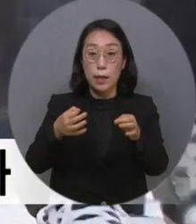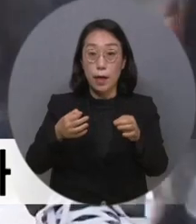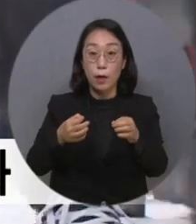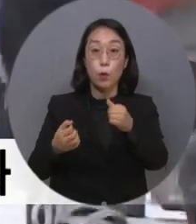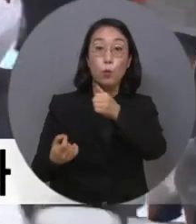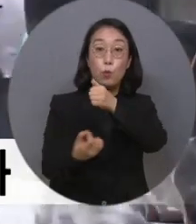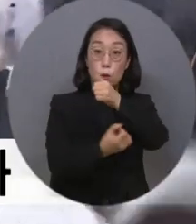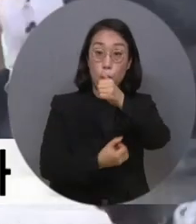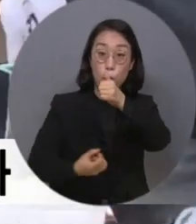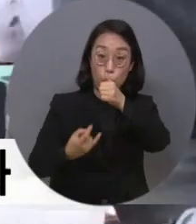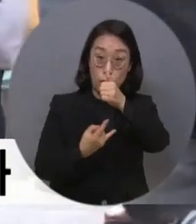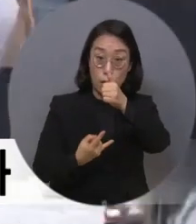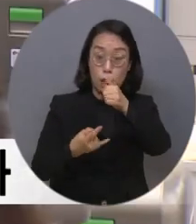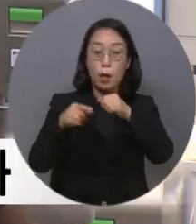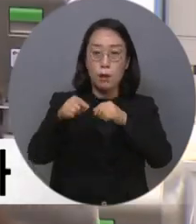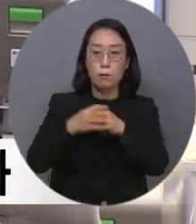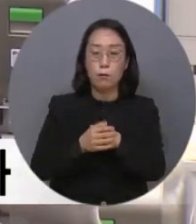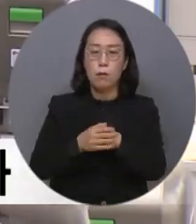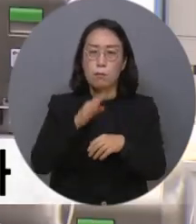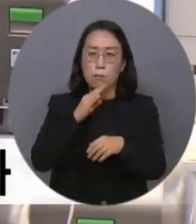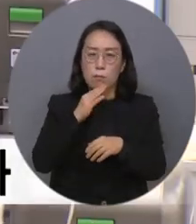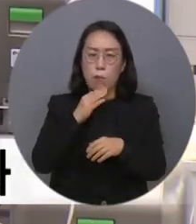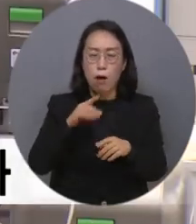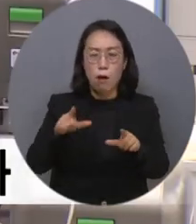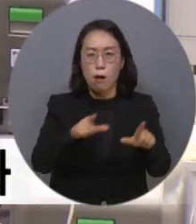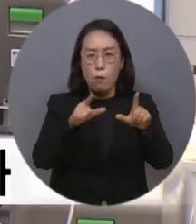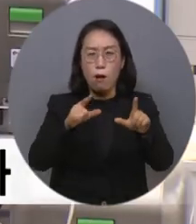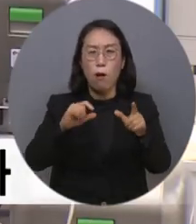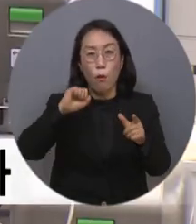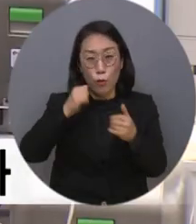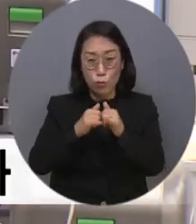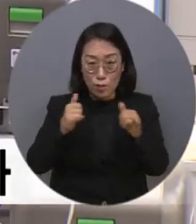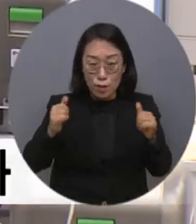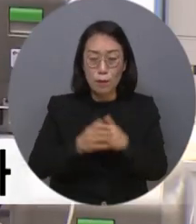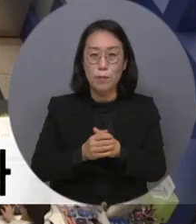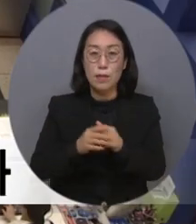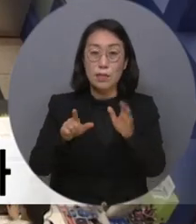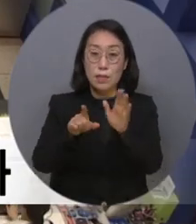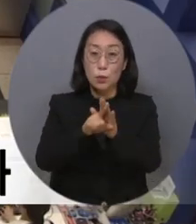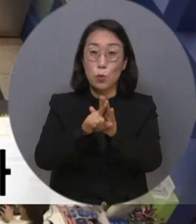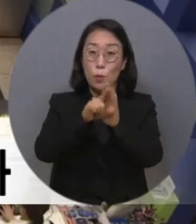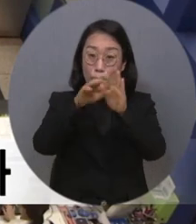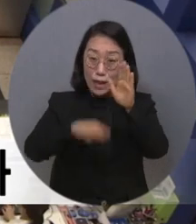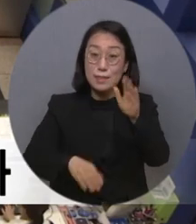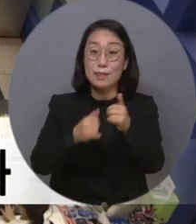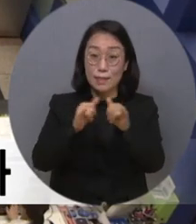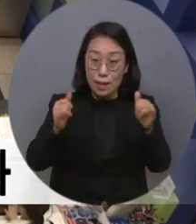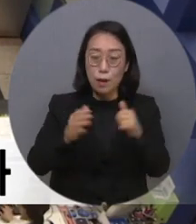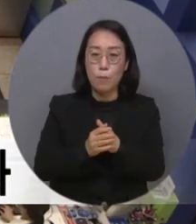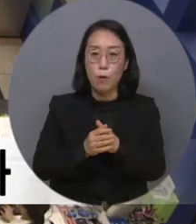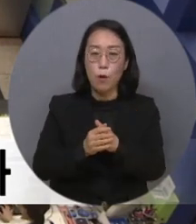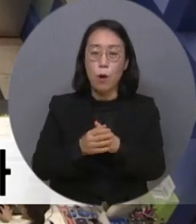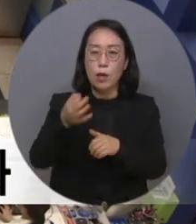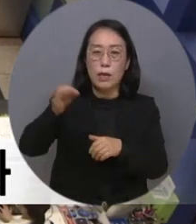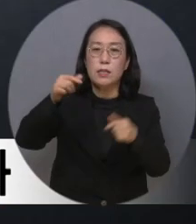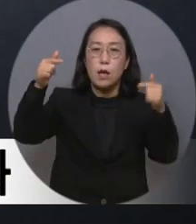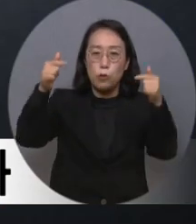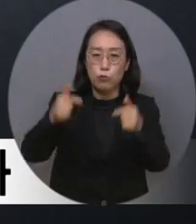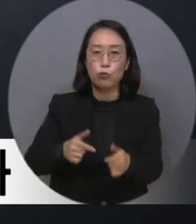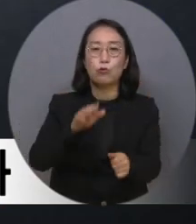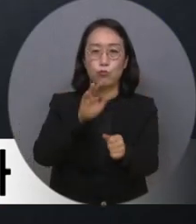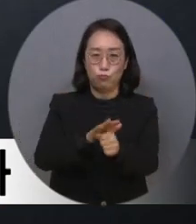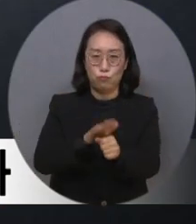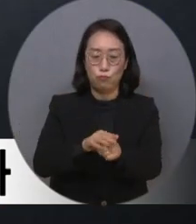청년층을 대상으로 기존 약정이자를 30%에서 50% 낮춰주는 신속 채무조정 특례